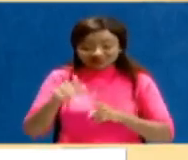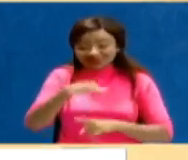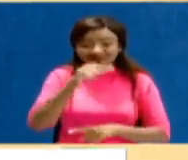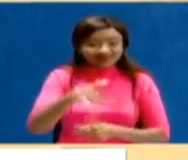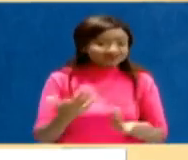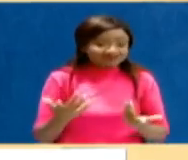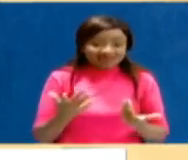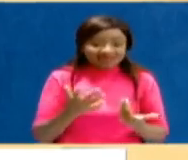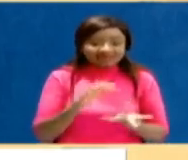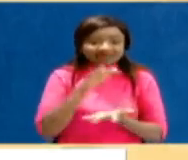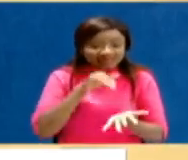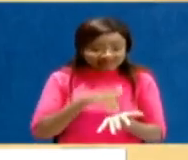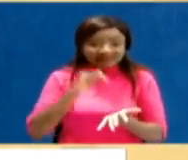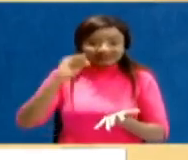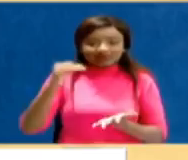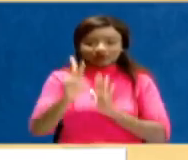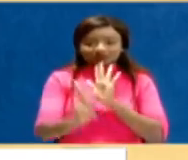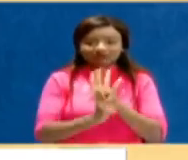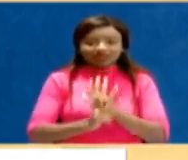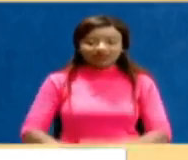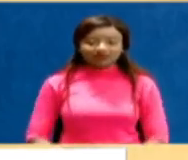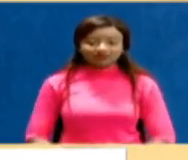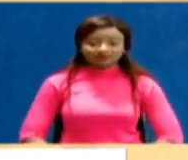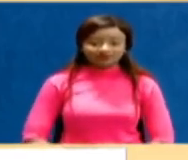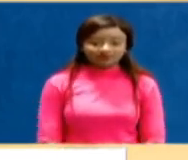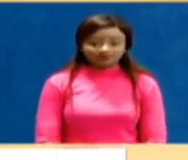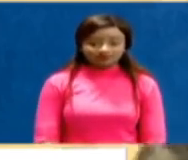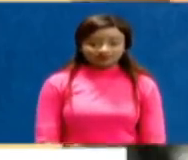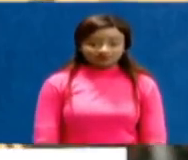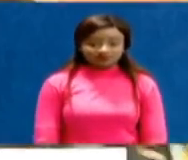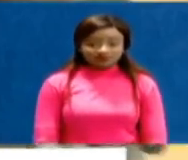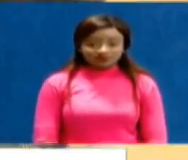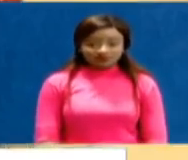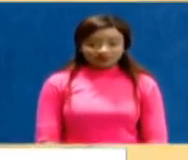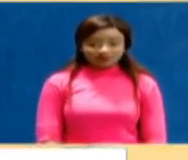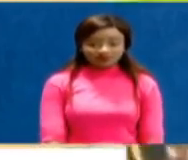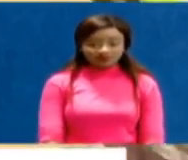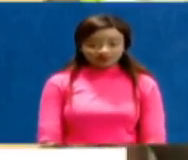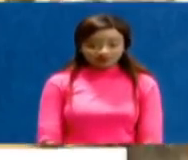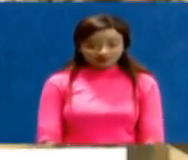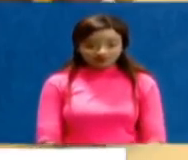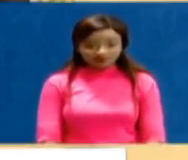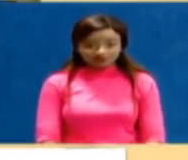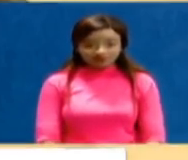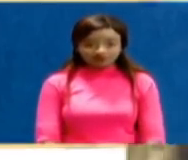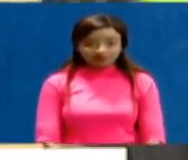katikati ya mji wa Kitale. Collins Chitiabai, Runinga Citizen, County ya Trans Nzoia.